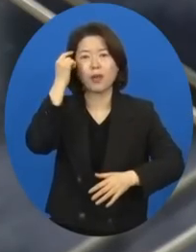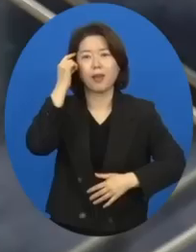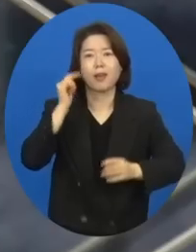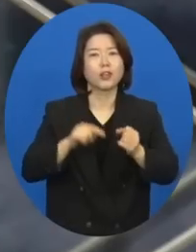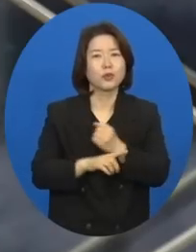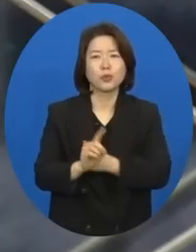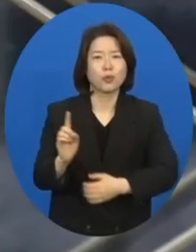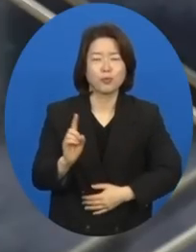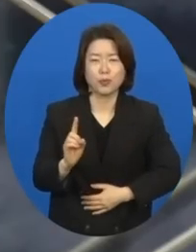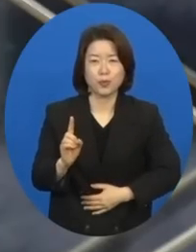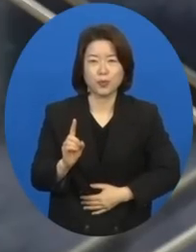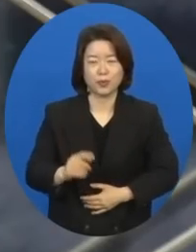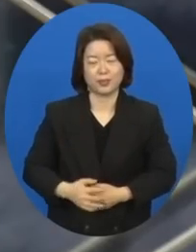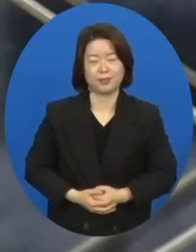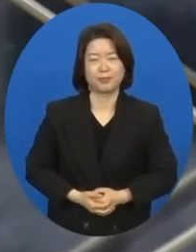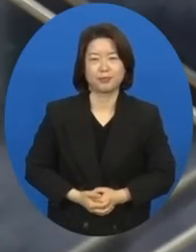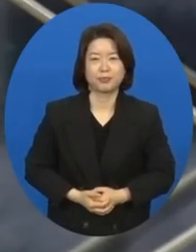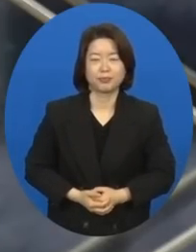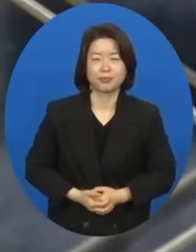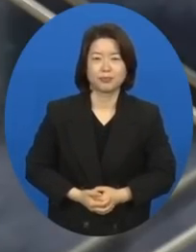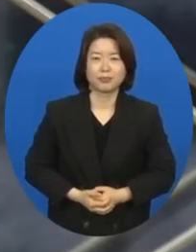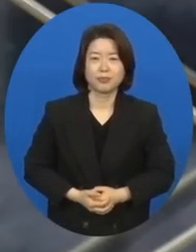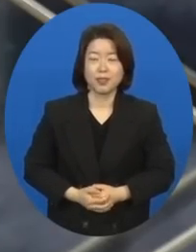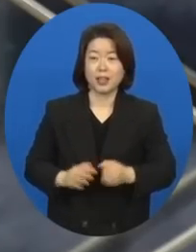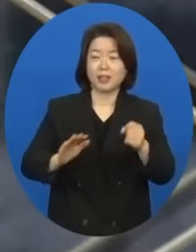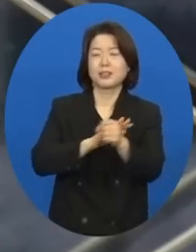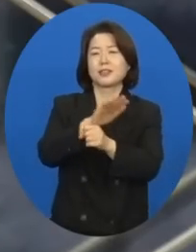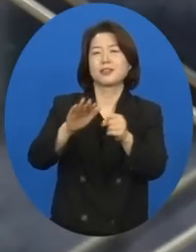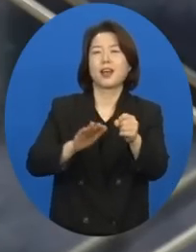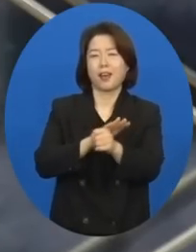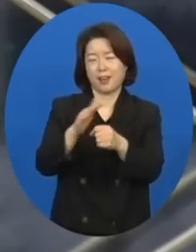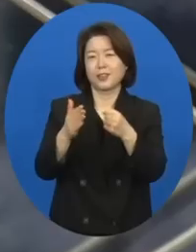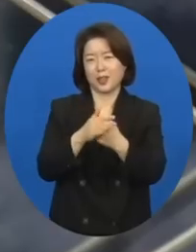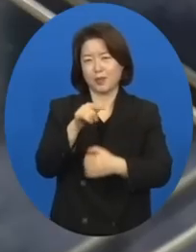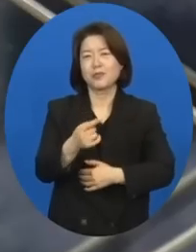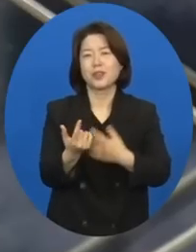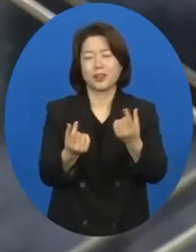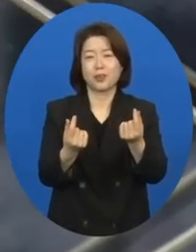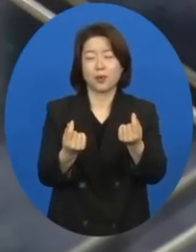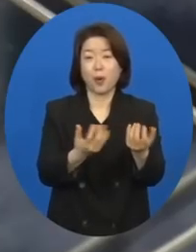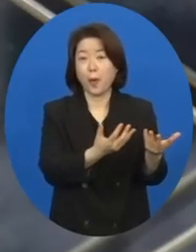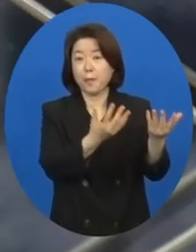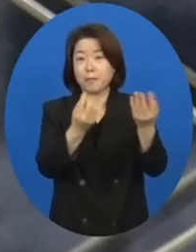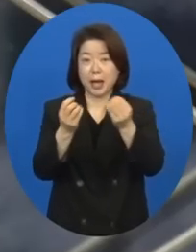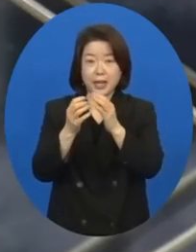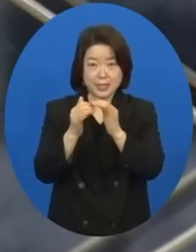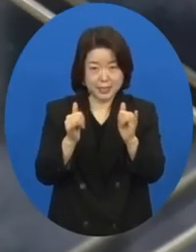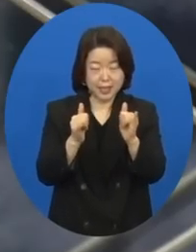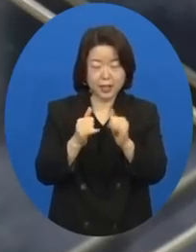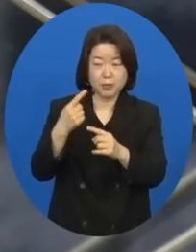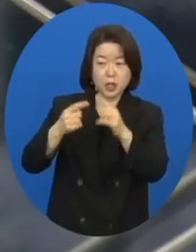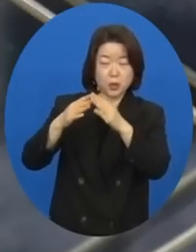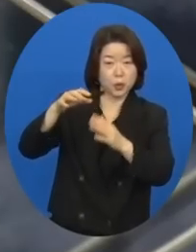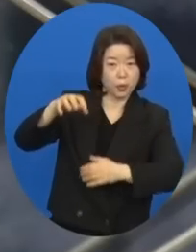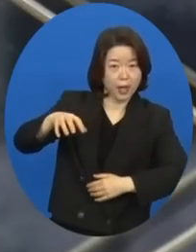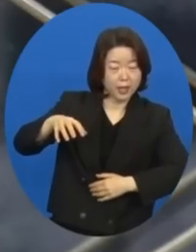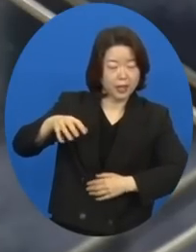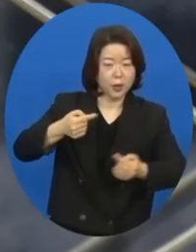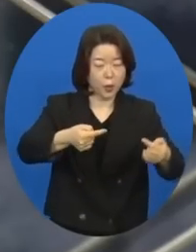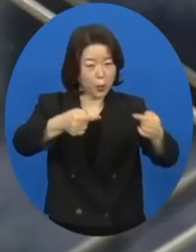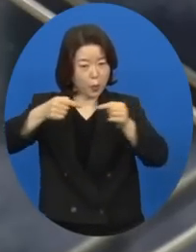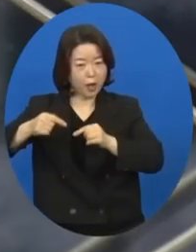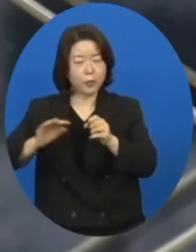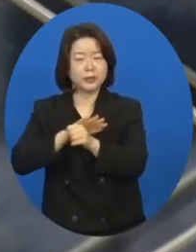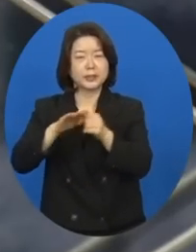무엇일까? 아이러니하게도 사랑 때문입니다. 많은 사람들이 교회에서 사랑받기를